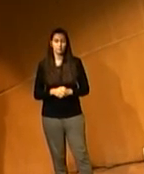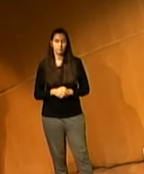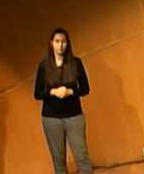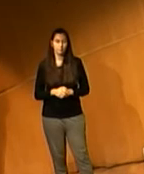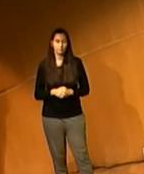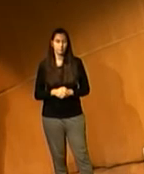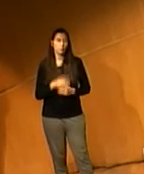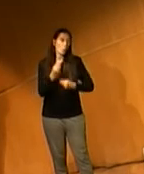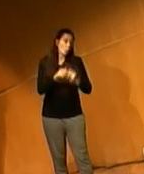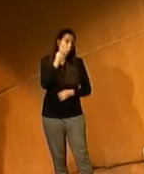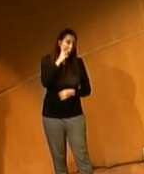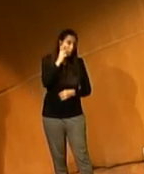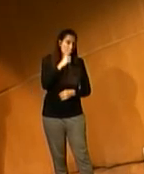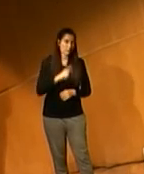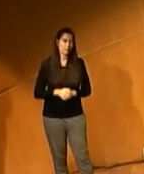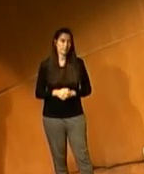Ou remarques ?